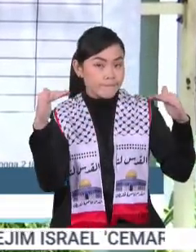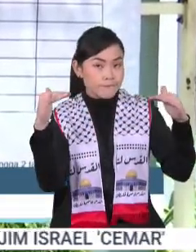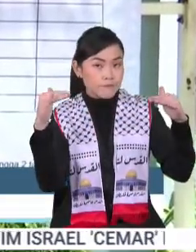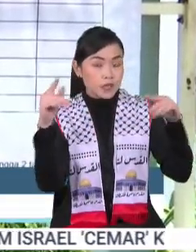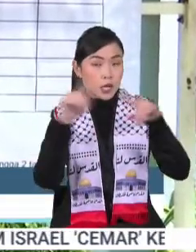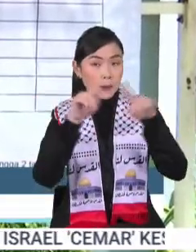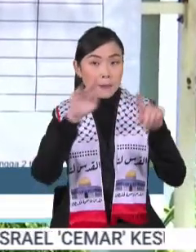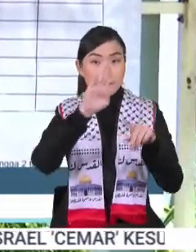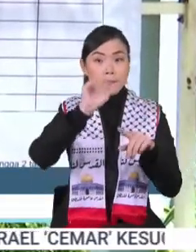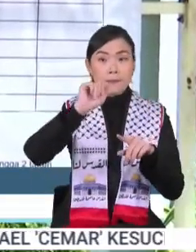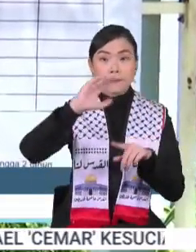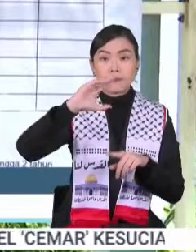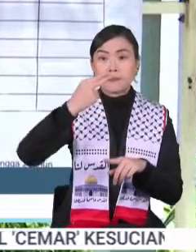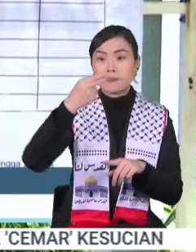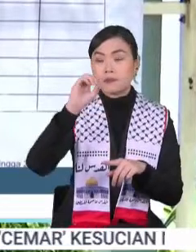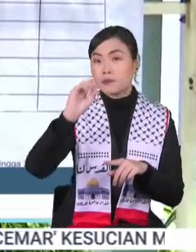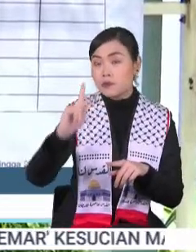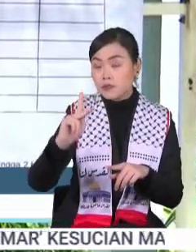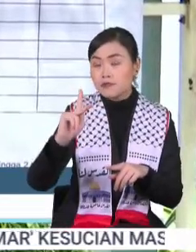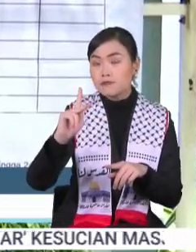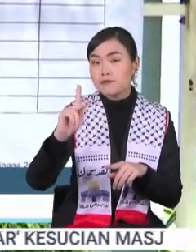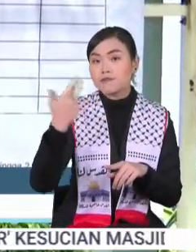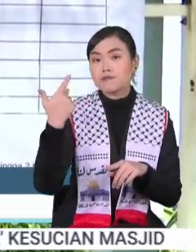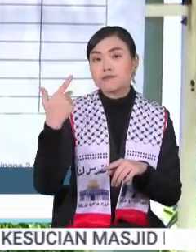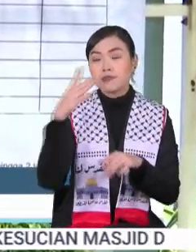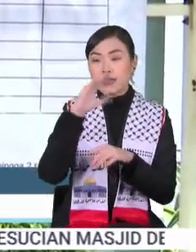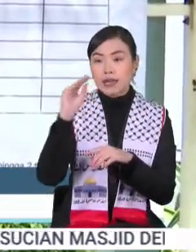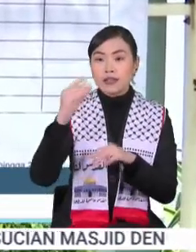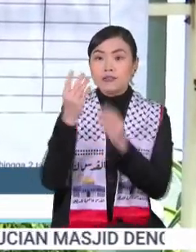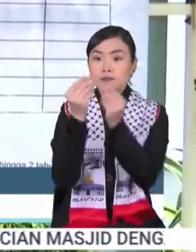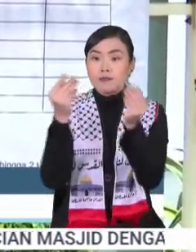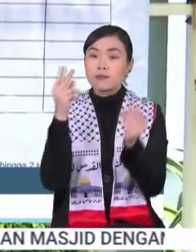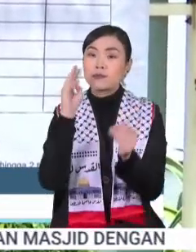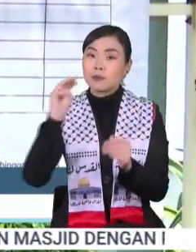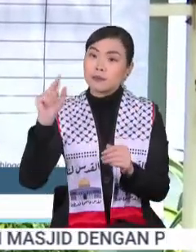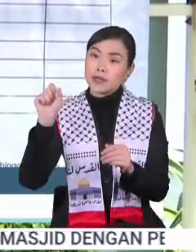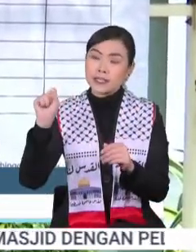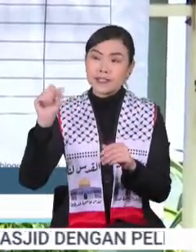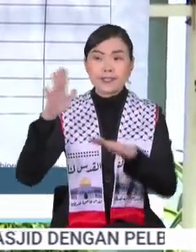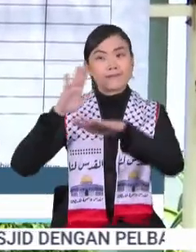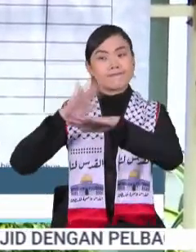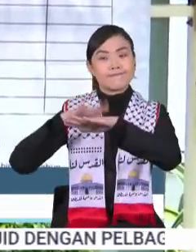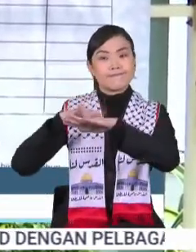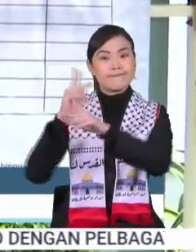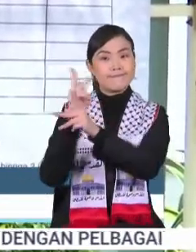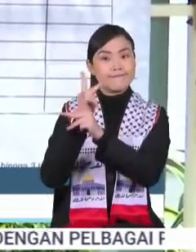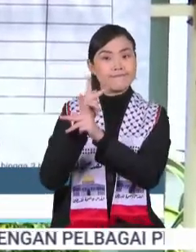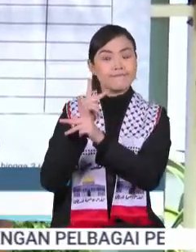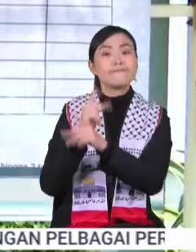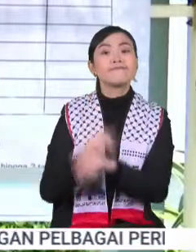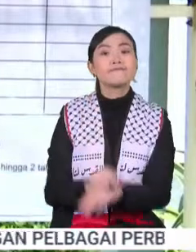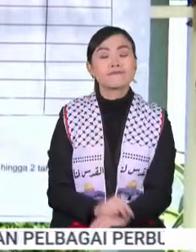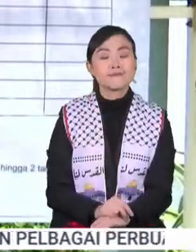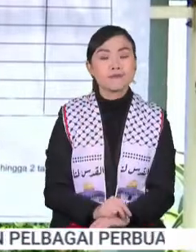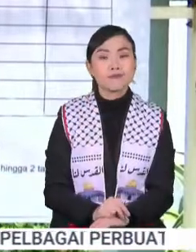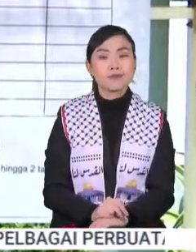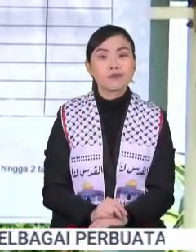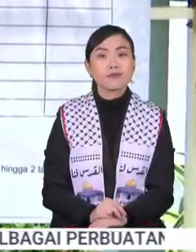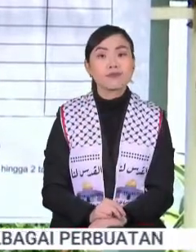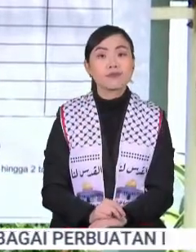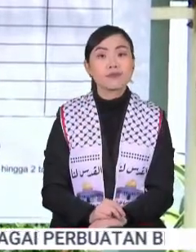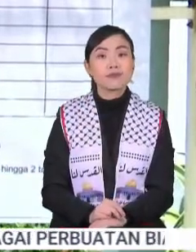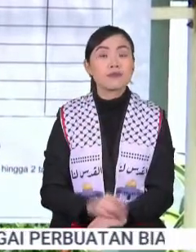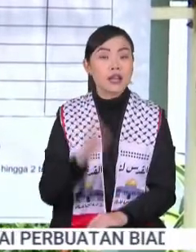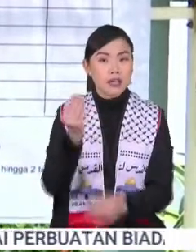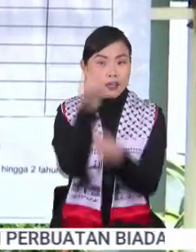di bacok dan empangan bukit kuong di Pasir Mas melepasi paras waspada saya akan ba saya akan